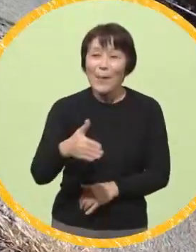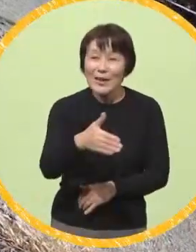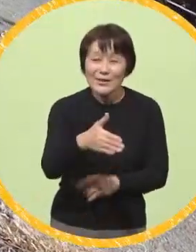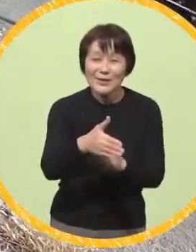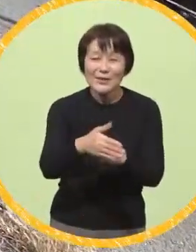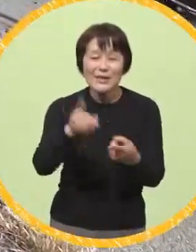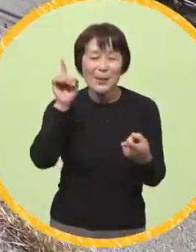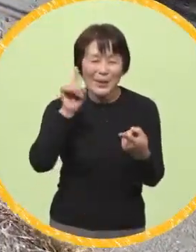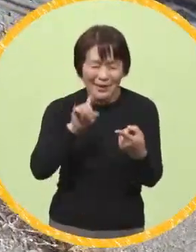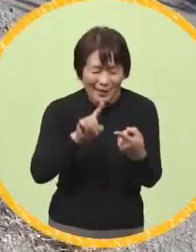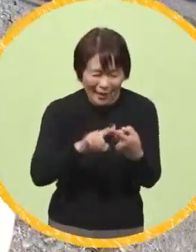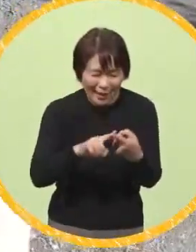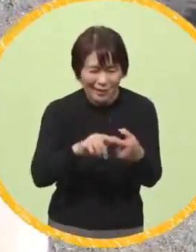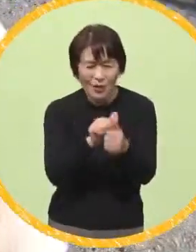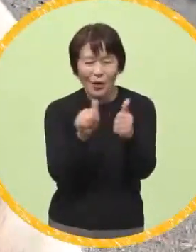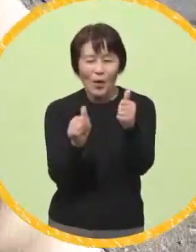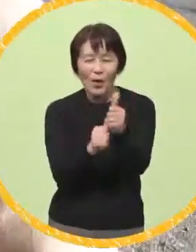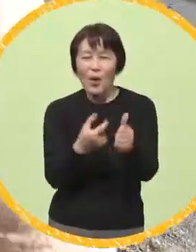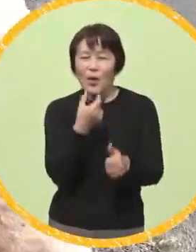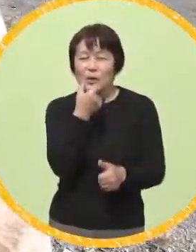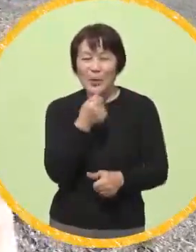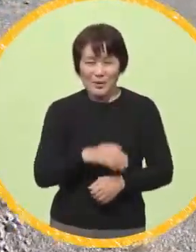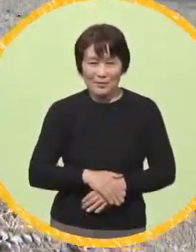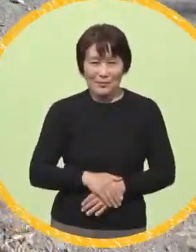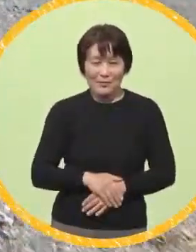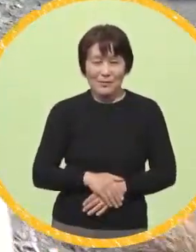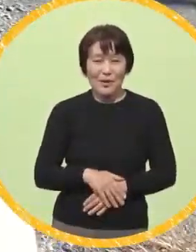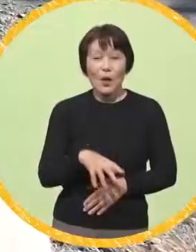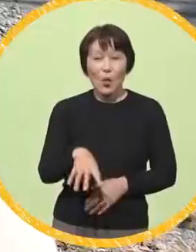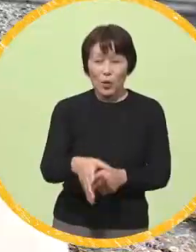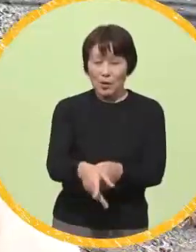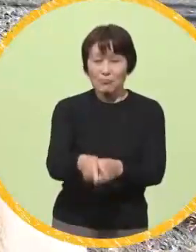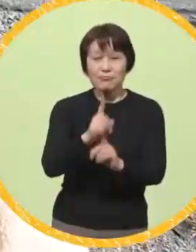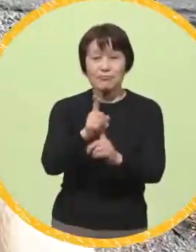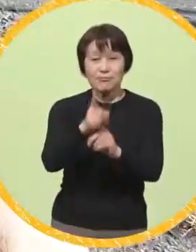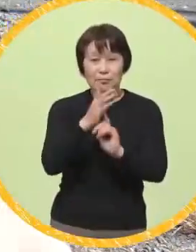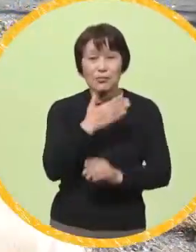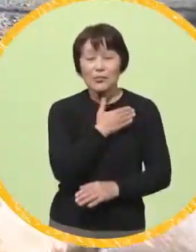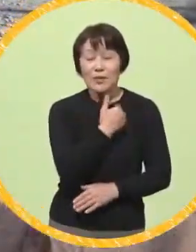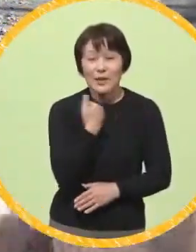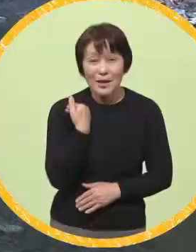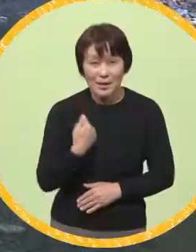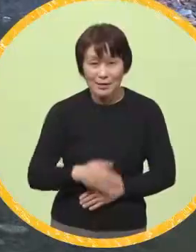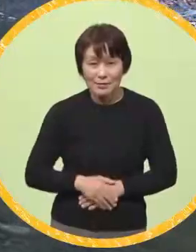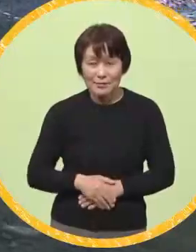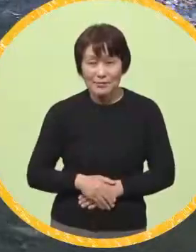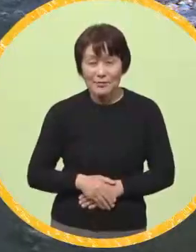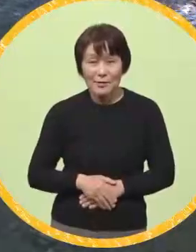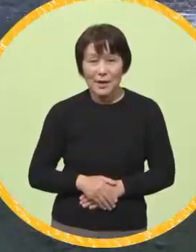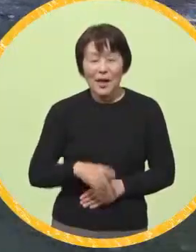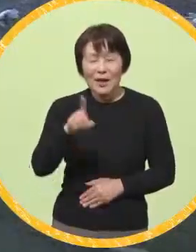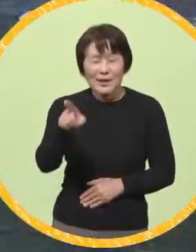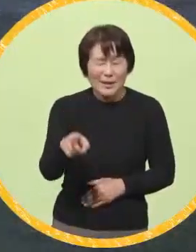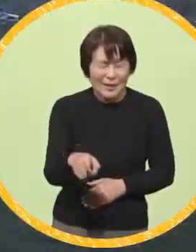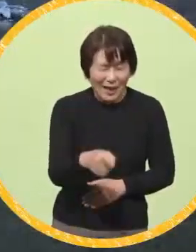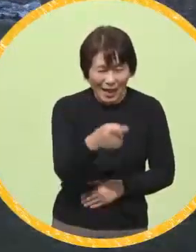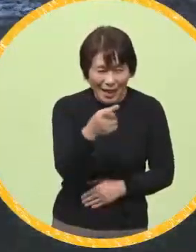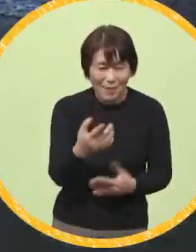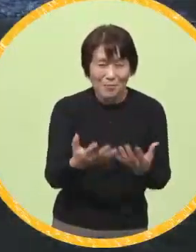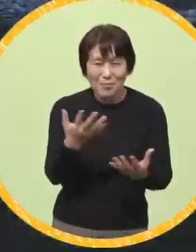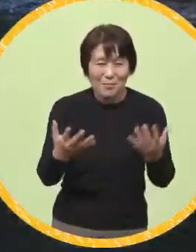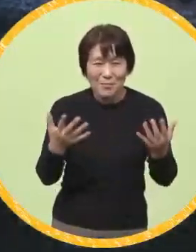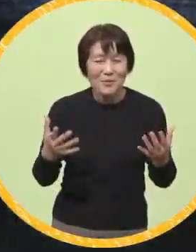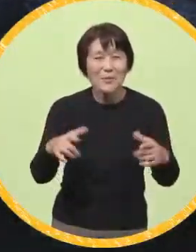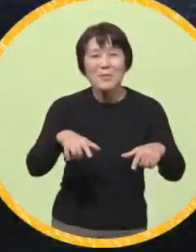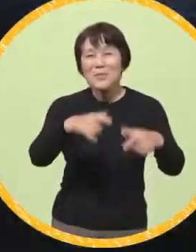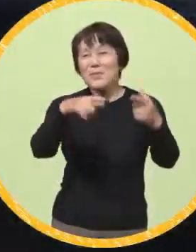しいんですよ。でね、ここで釣れるってことなんですけどね、すごい、まずここ大自然、なん